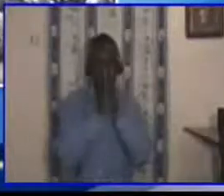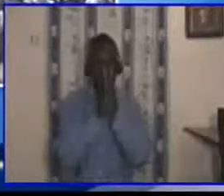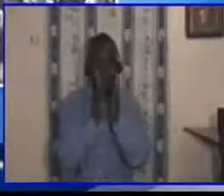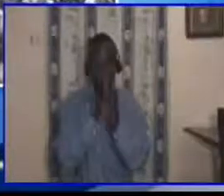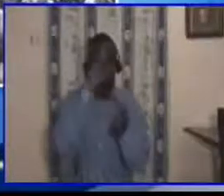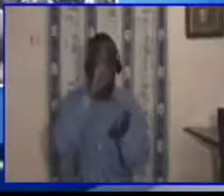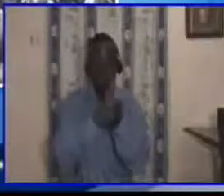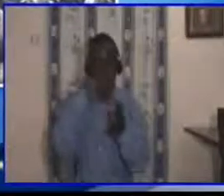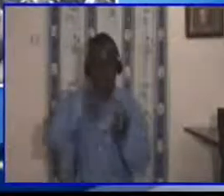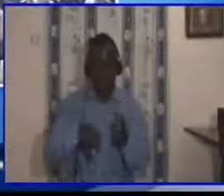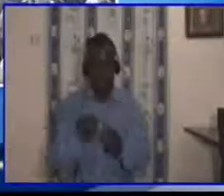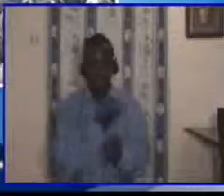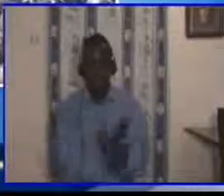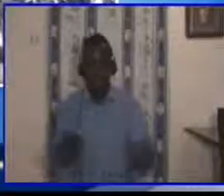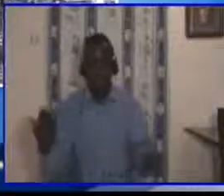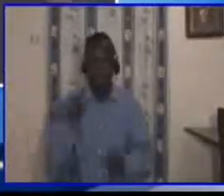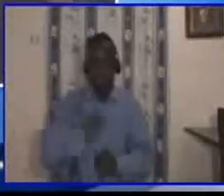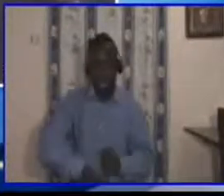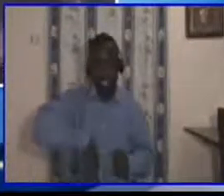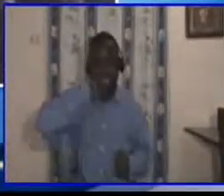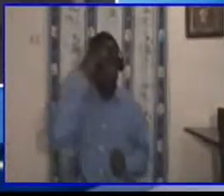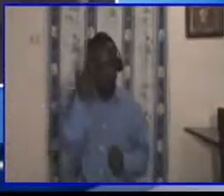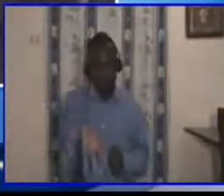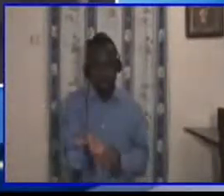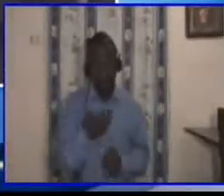qualunque cosa per cui pregate